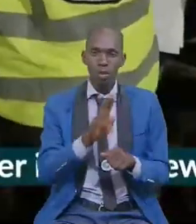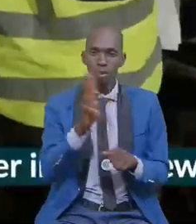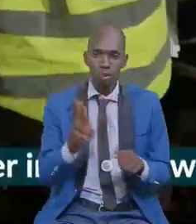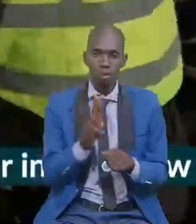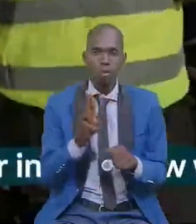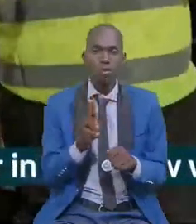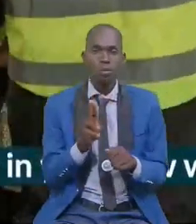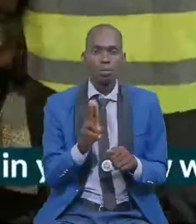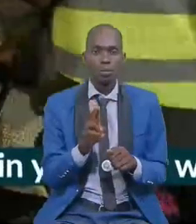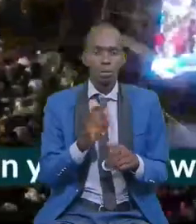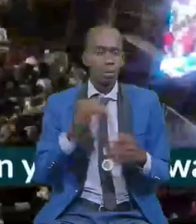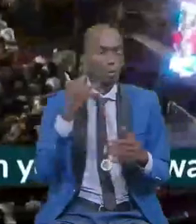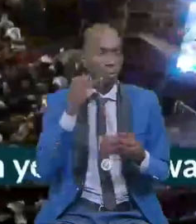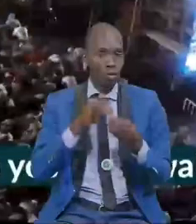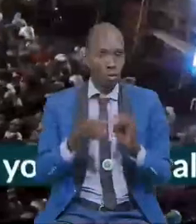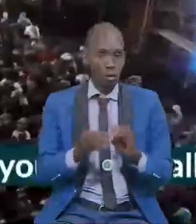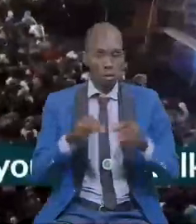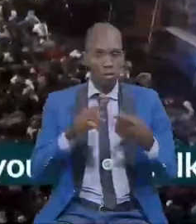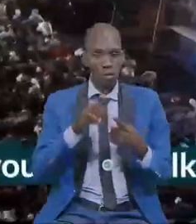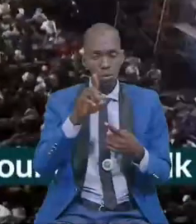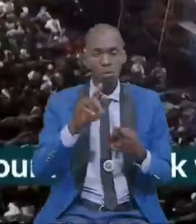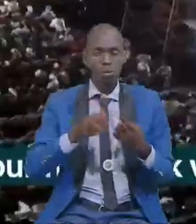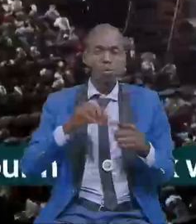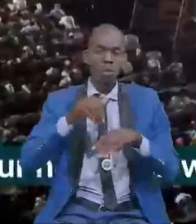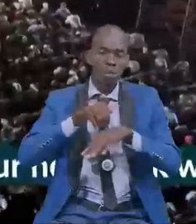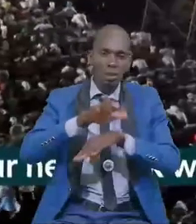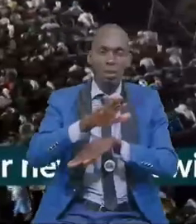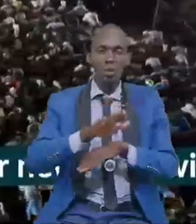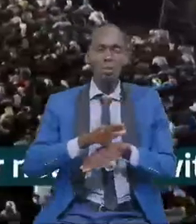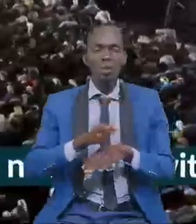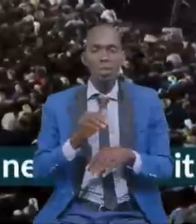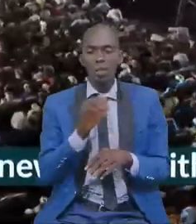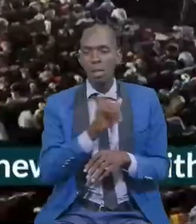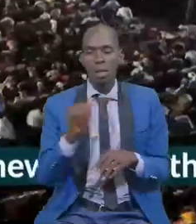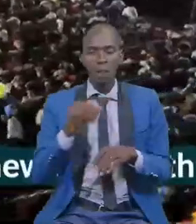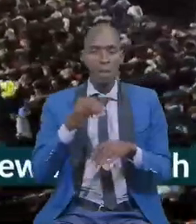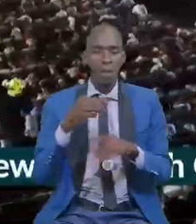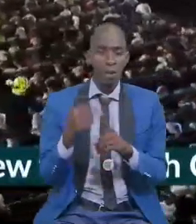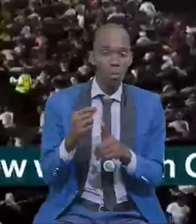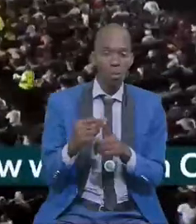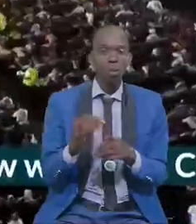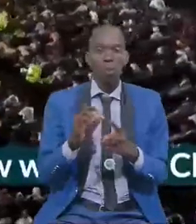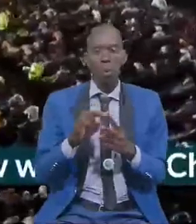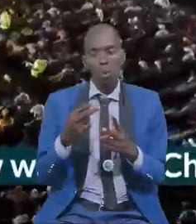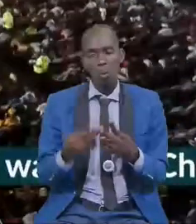voici un numéro de téléphone sur lequel vous pouvez écrire par SMS ou bien WhatsApp.